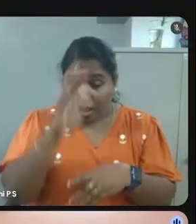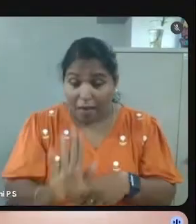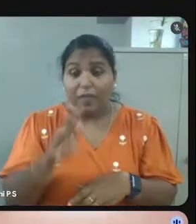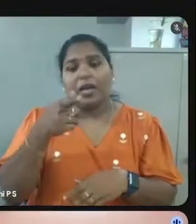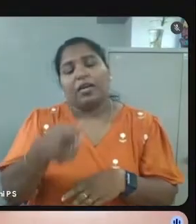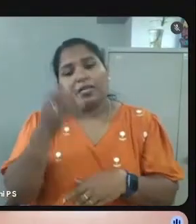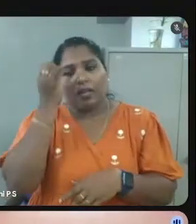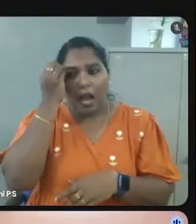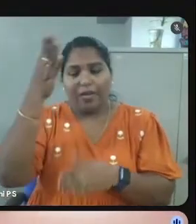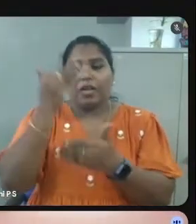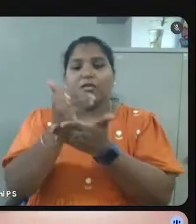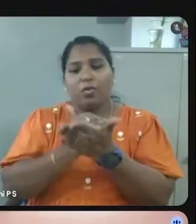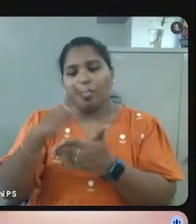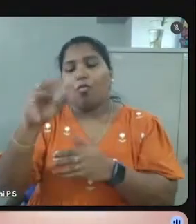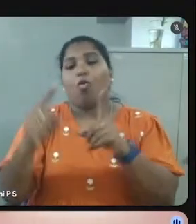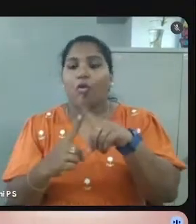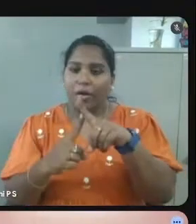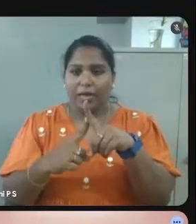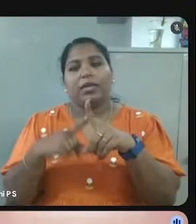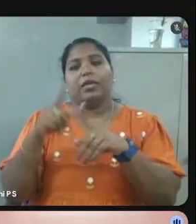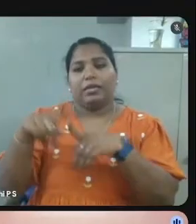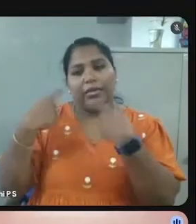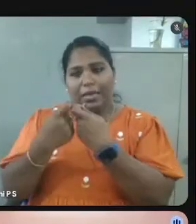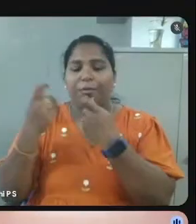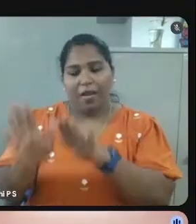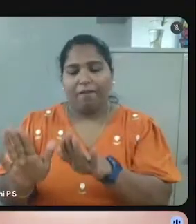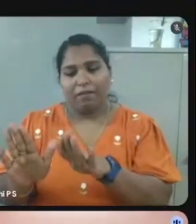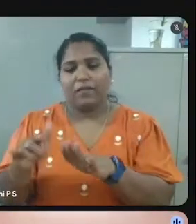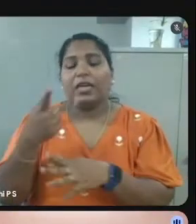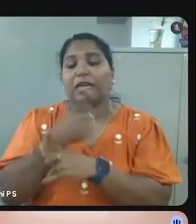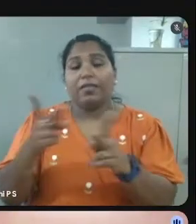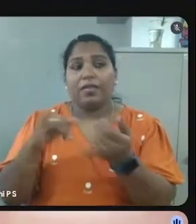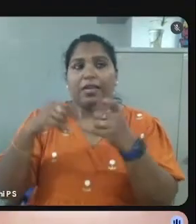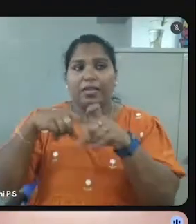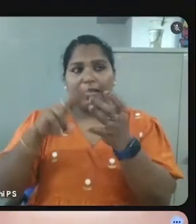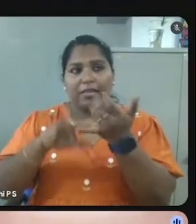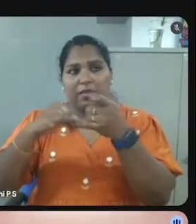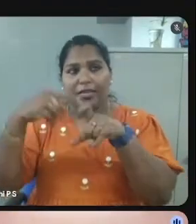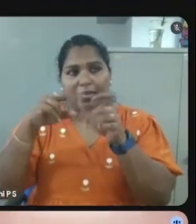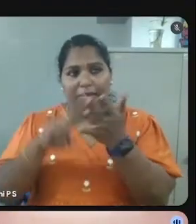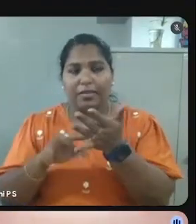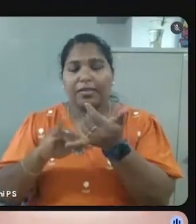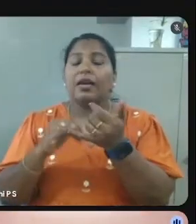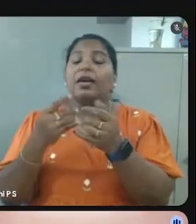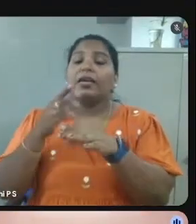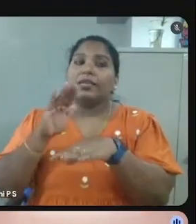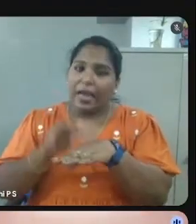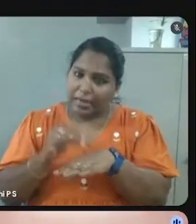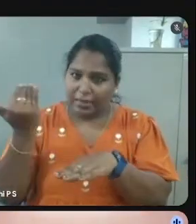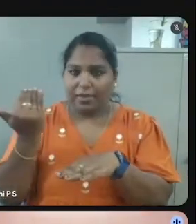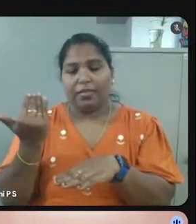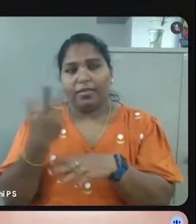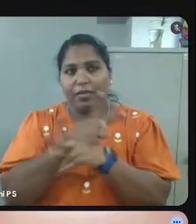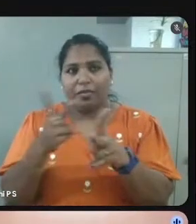പ്രത്യേകമായിട്ട് ഓക്യുപേഷണൽ തെറാപ്പിസ്റ്റിന്റെ പ്രിൻസിപ്പിൾസും പ്രാക്ടീസും ഉണ്ട്. അതിന് ഏത് സെൻസസും ടാക്ടൈലോ അല്ലെങ്കിൽ ഏത് എഫക്റ്റ് ആയതുണ്ടോ ആ